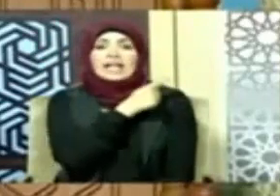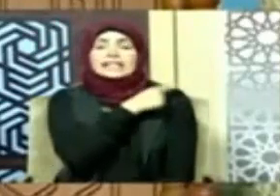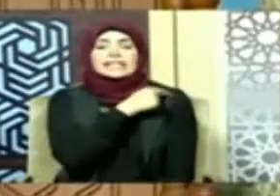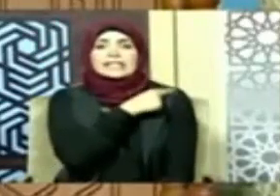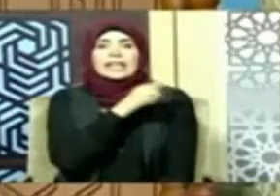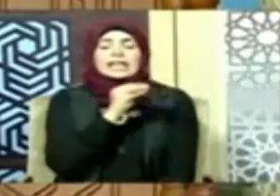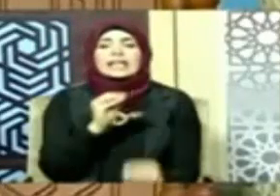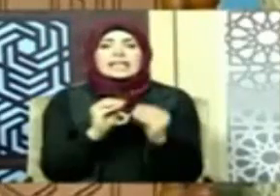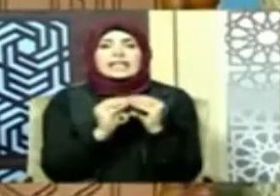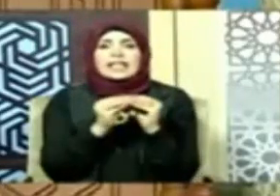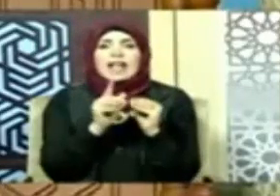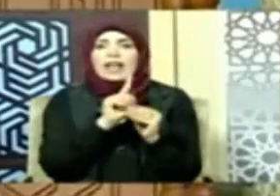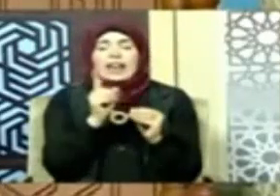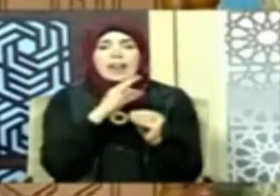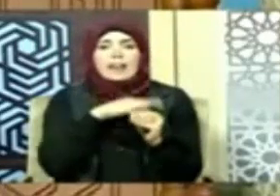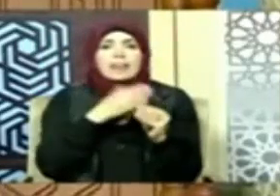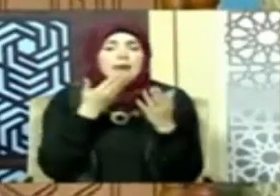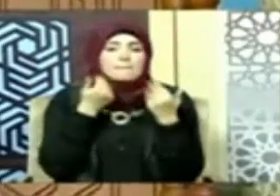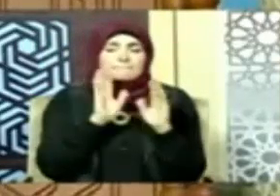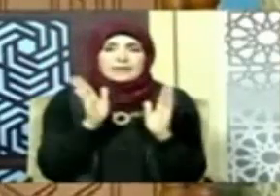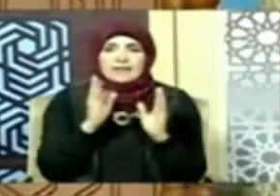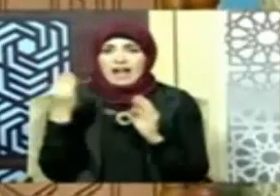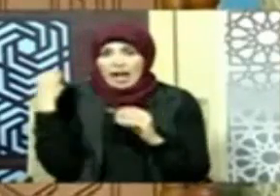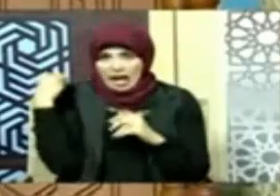التي لا تنفع معها حسنة،